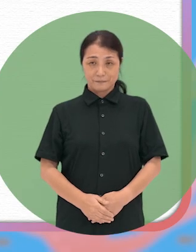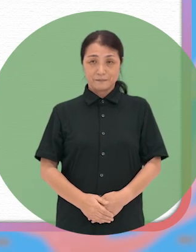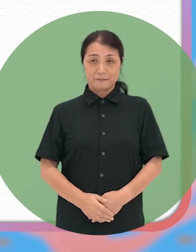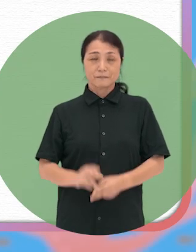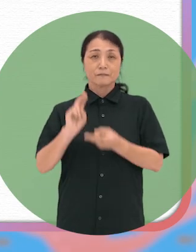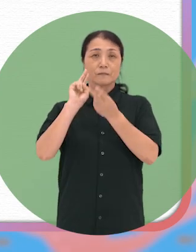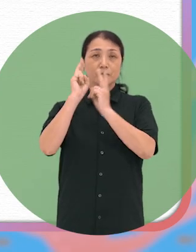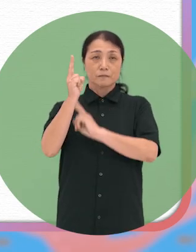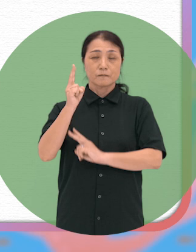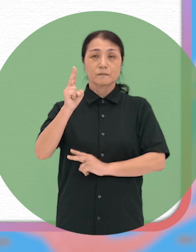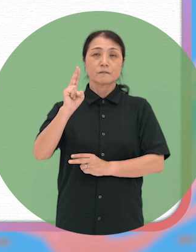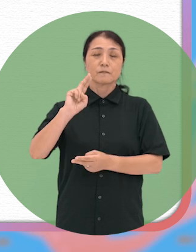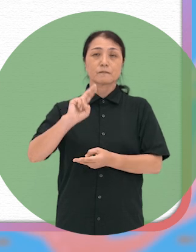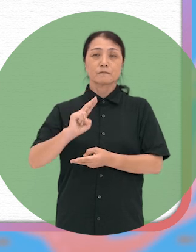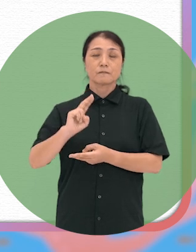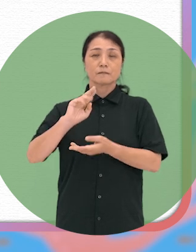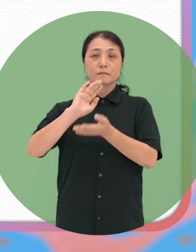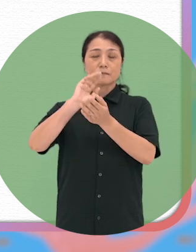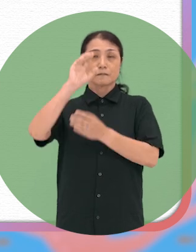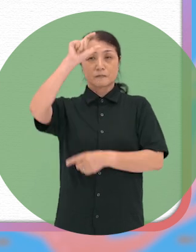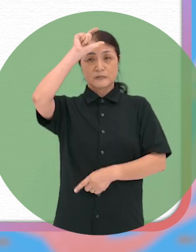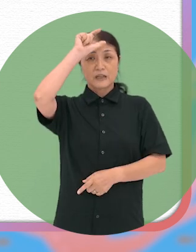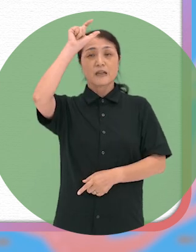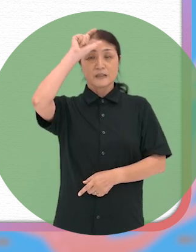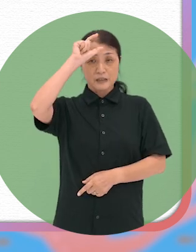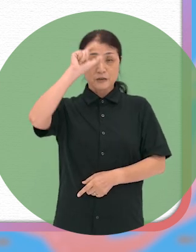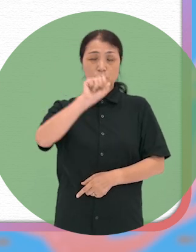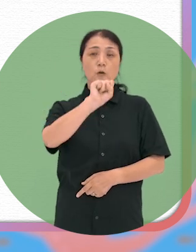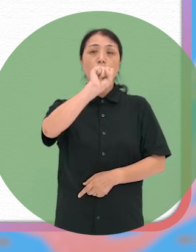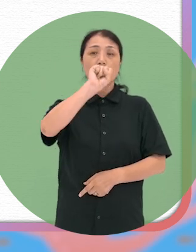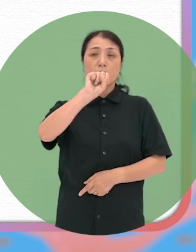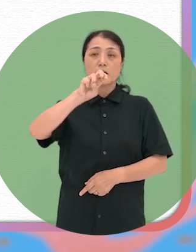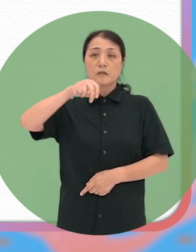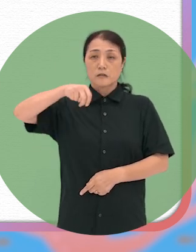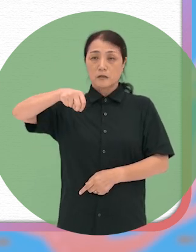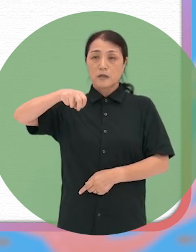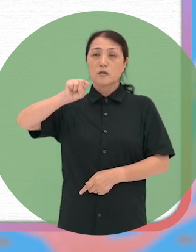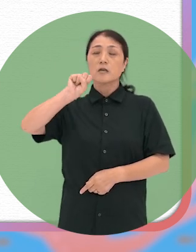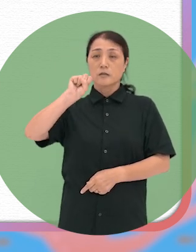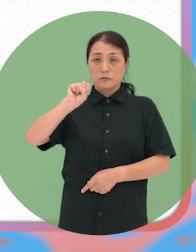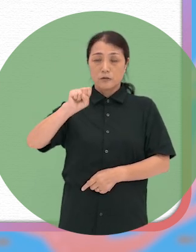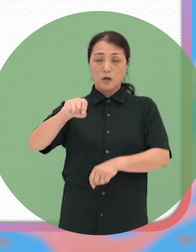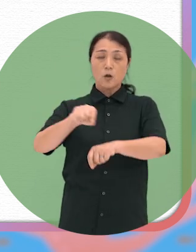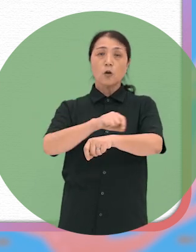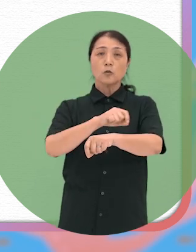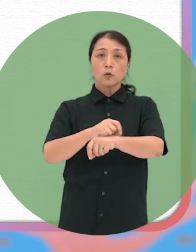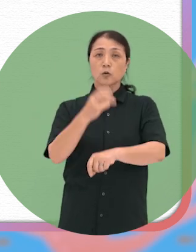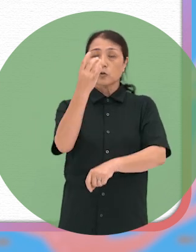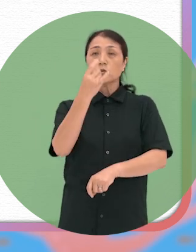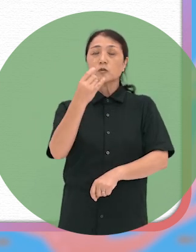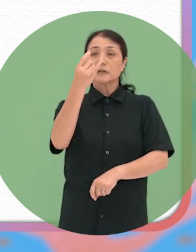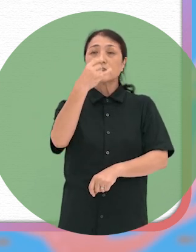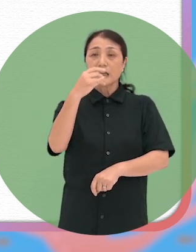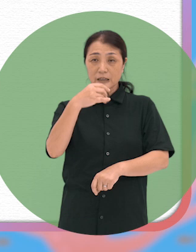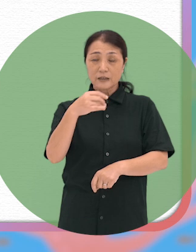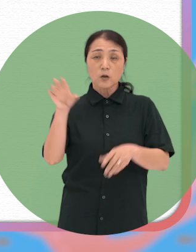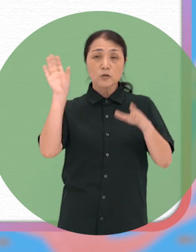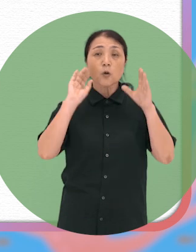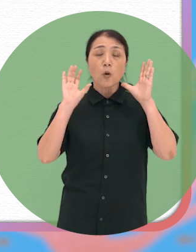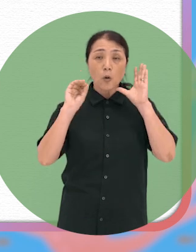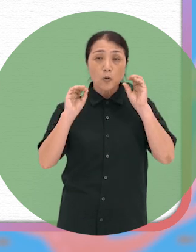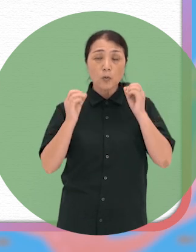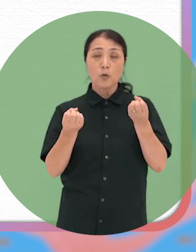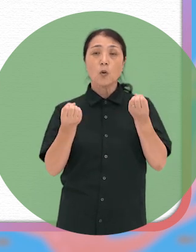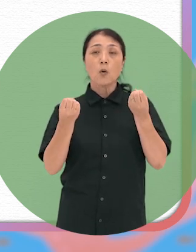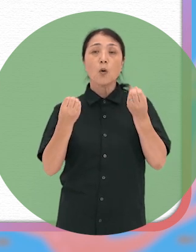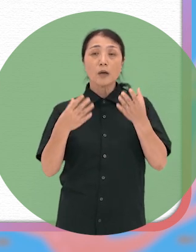縄県警察が運用するこちらの SNS では、特殊詐欺の情報やますます巧妙になる最新の手口も随